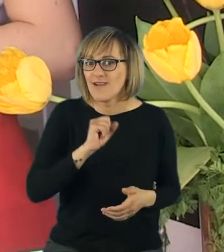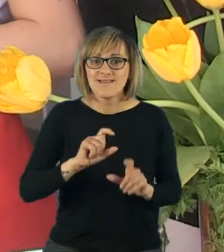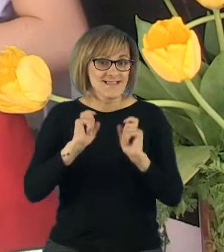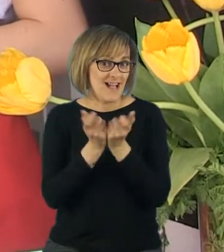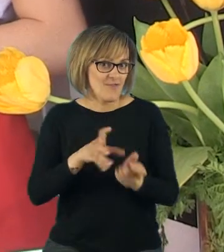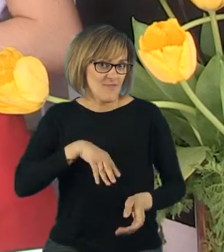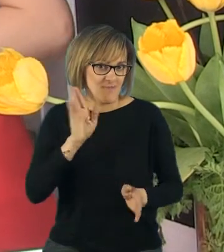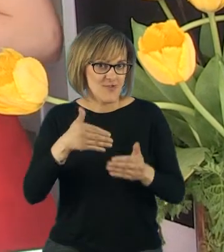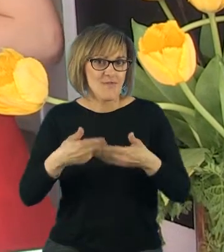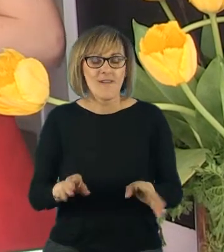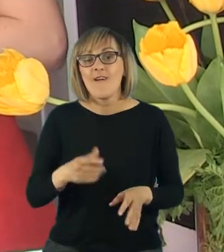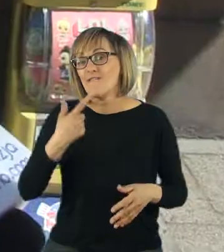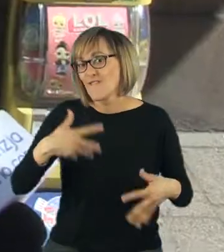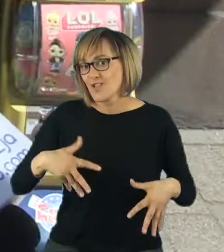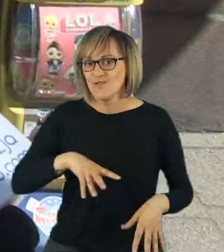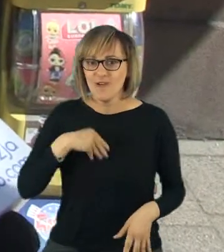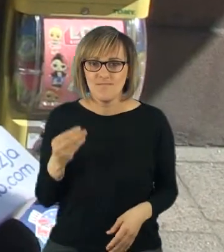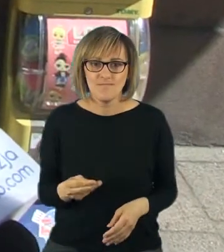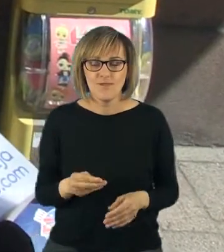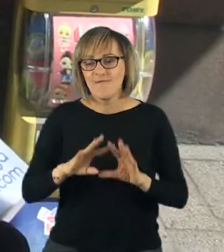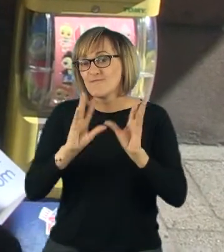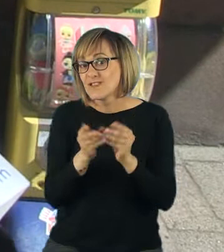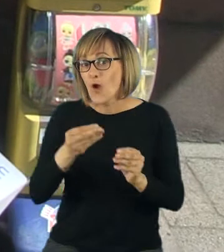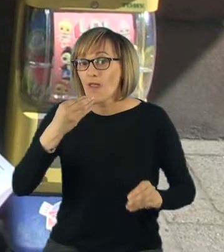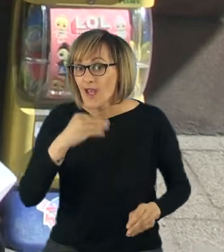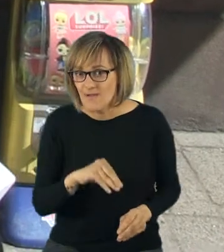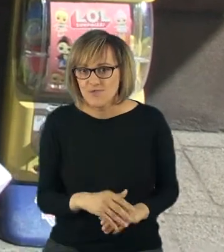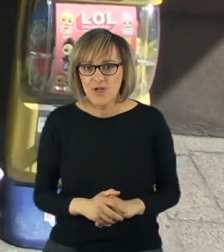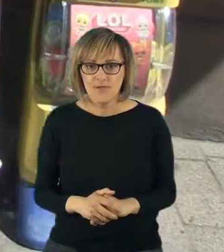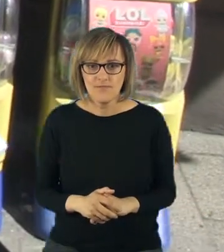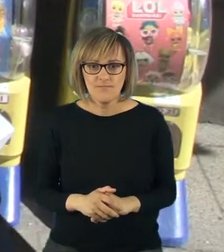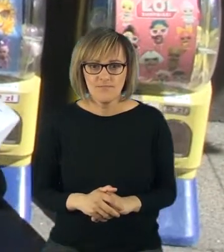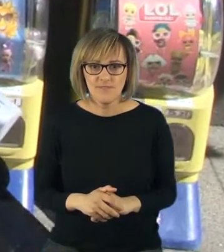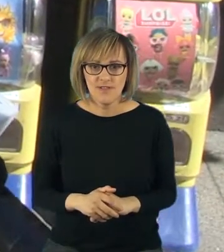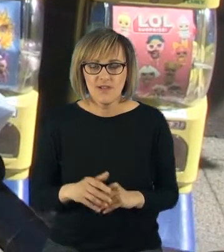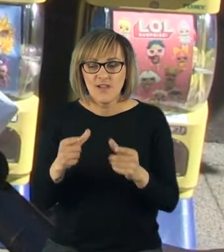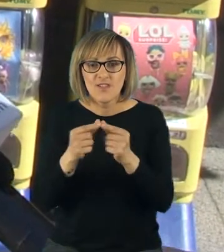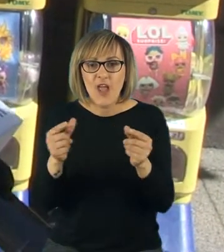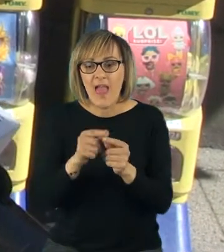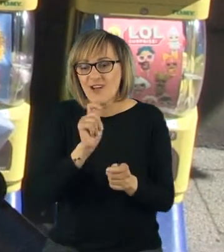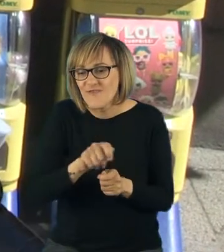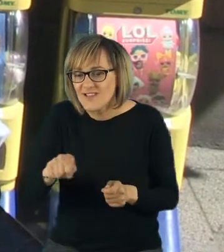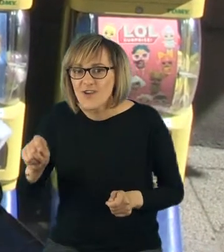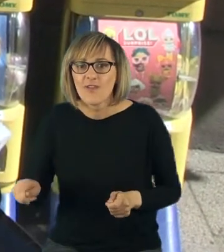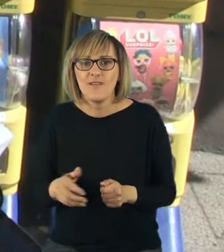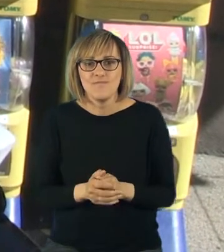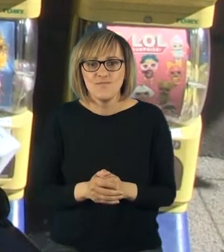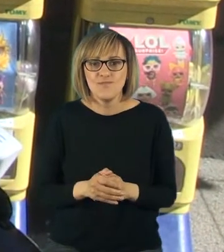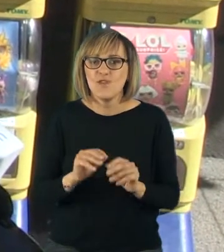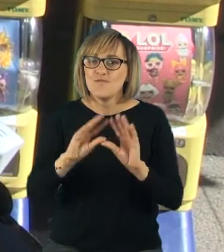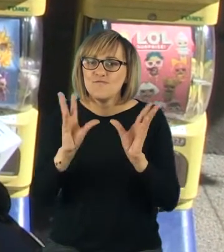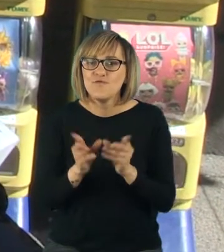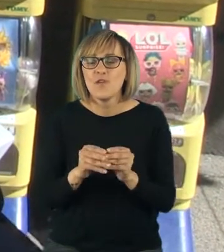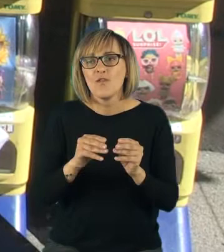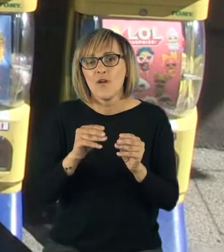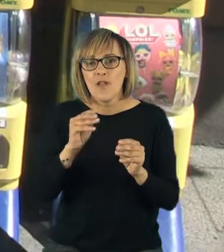święta. Wesołych świąt! Życzę wszystkiego najlepszego, jajka święconego, no i wszystko,